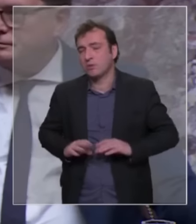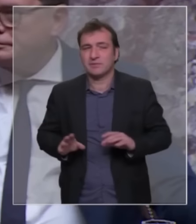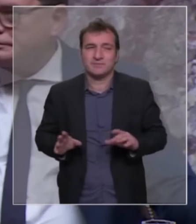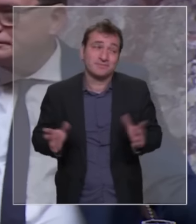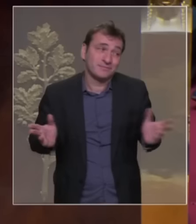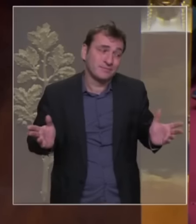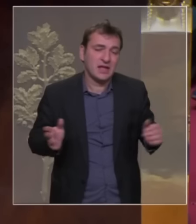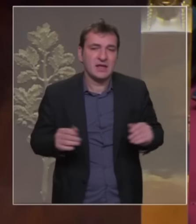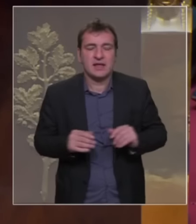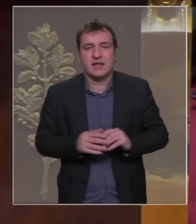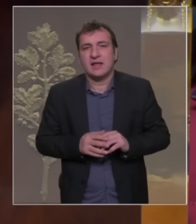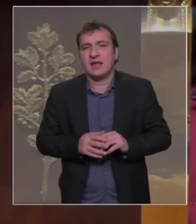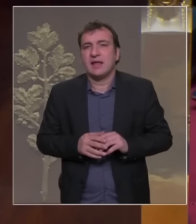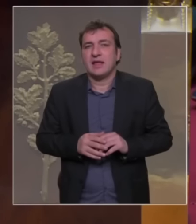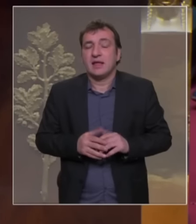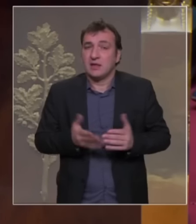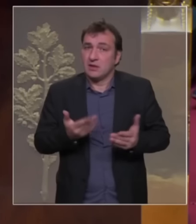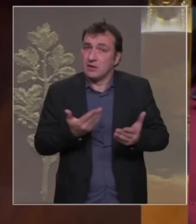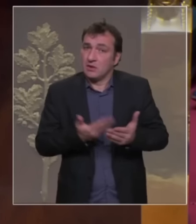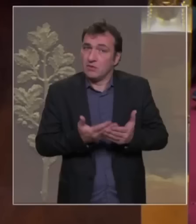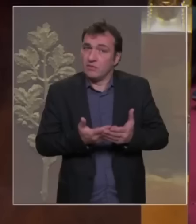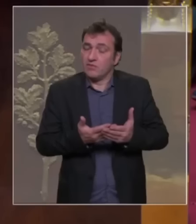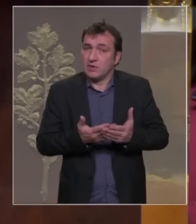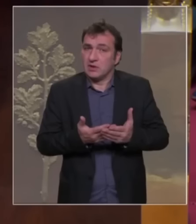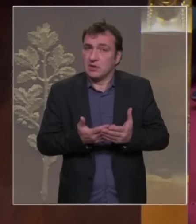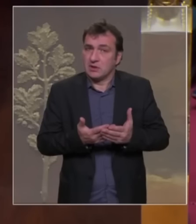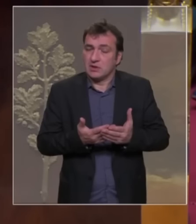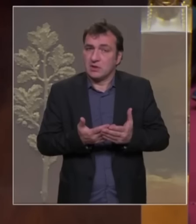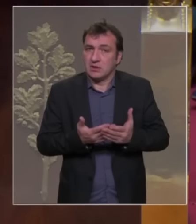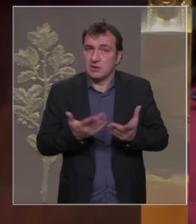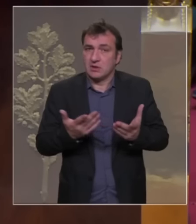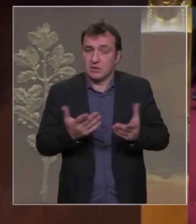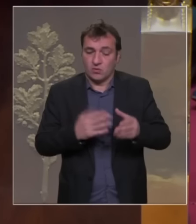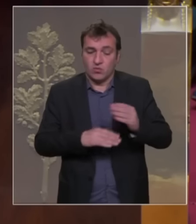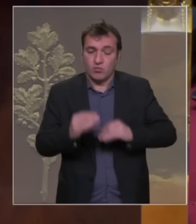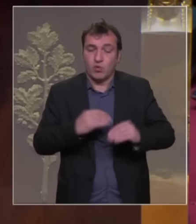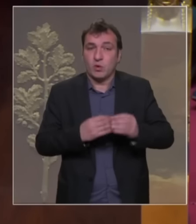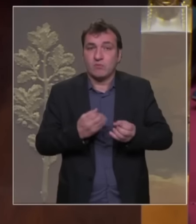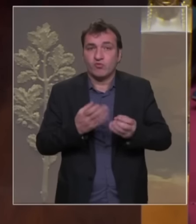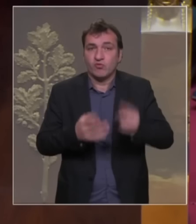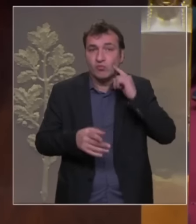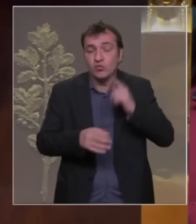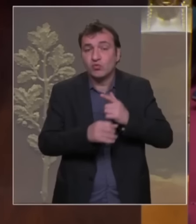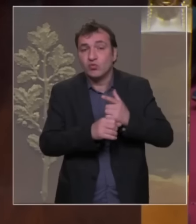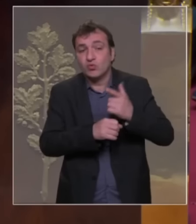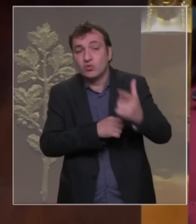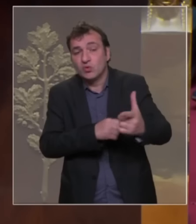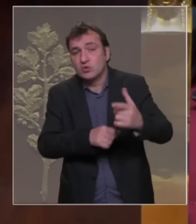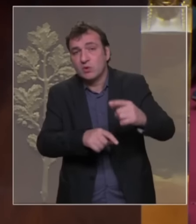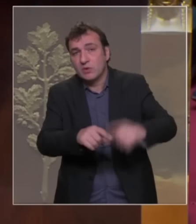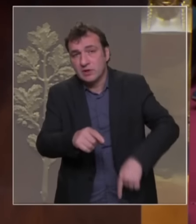Voilà la feuille de route que je vous propose pour les 2 années et demie qui sont devant